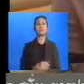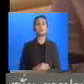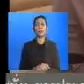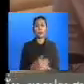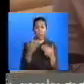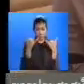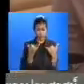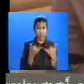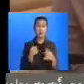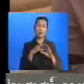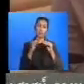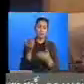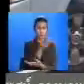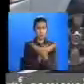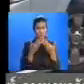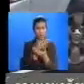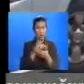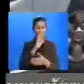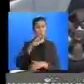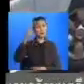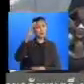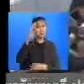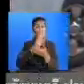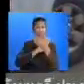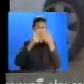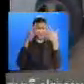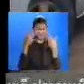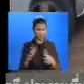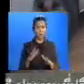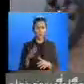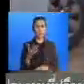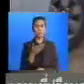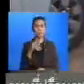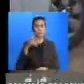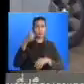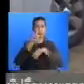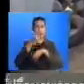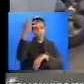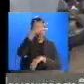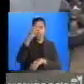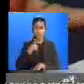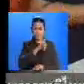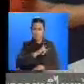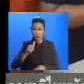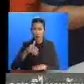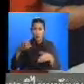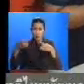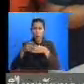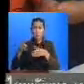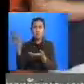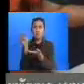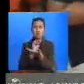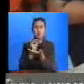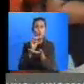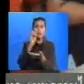ส่วนวันนี้หลังจากที่หารือกับทางผู้บัญชาการทับเรือภาคที่ 1เรียบร้อยแล้วแพทยหญิงคุณหญิงพรทิพย์ได้เดินทางไปที่ที่หน่วยกู้ภัยมูลนิธิ